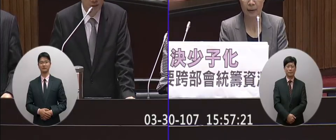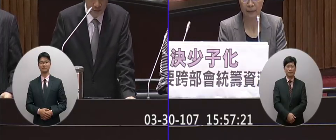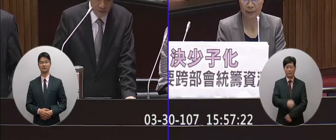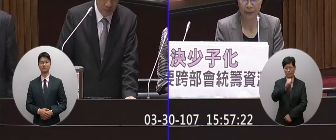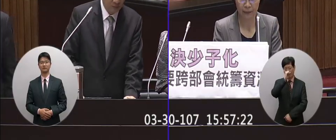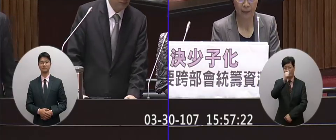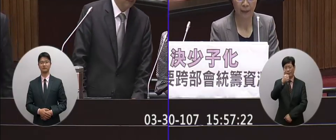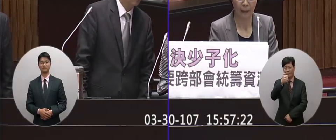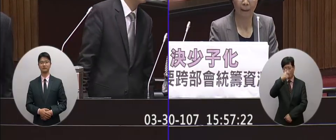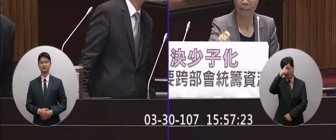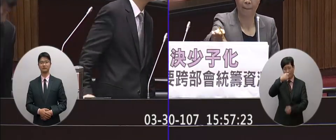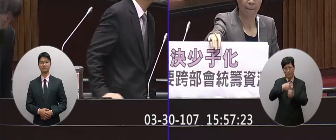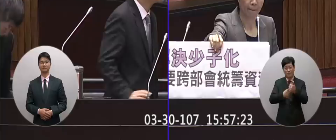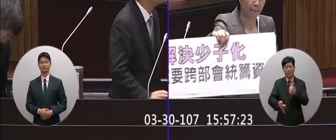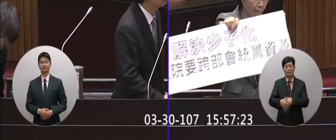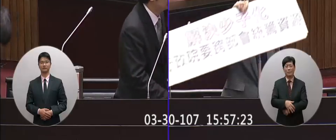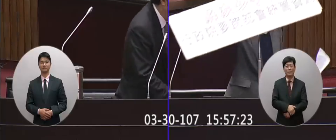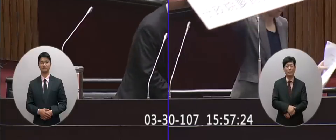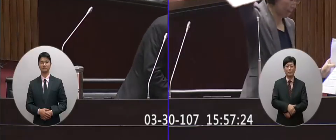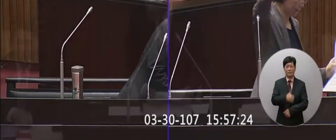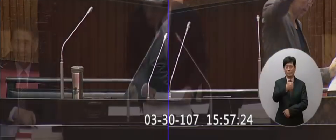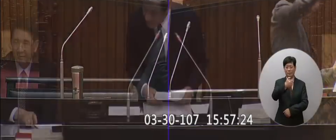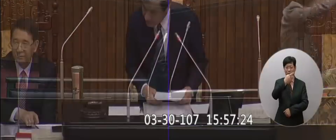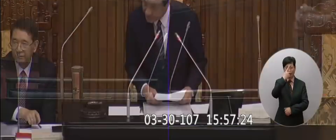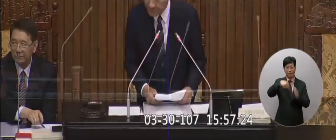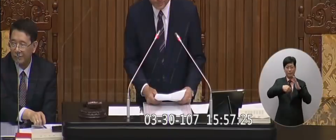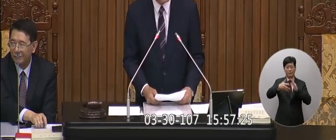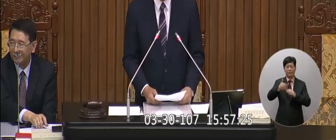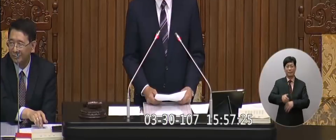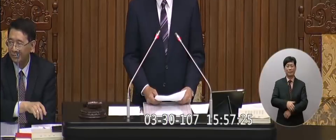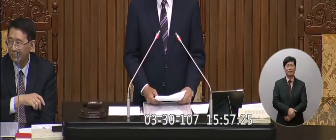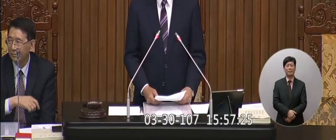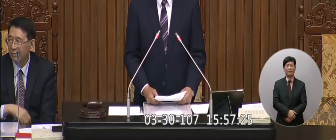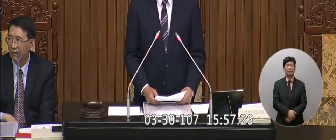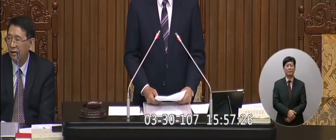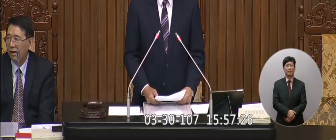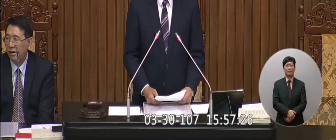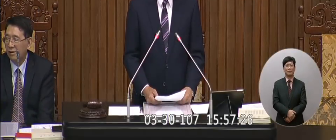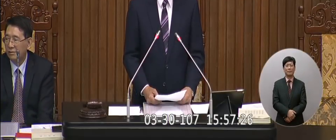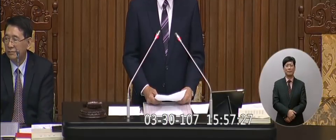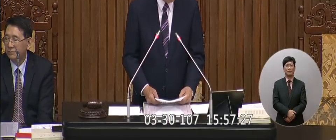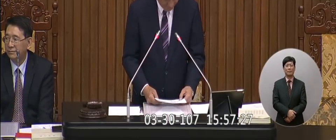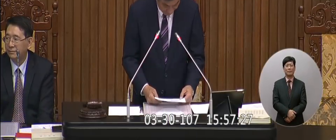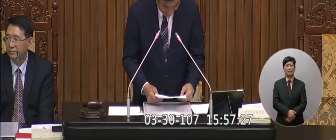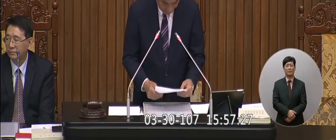好，谢谢黄委员，谢谢赖院长。